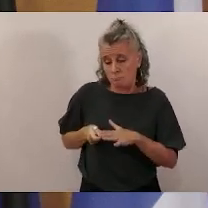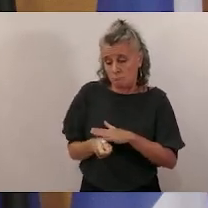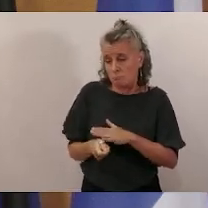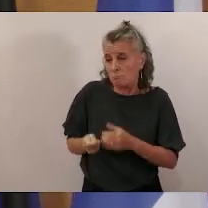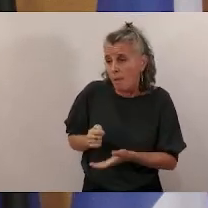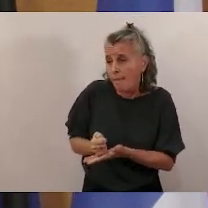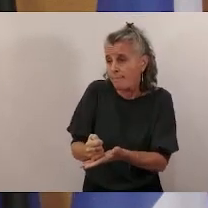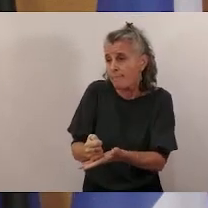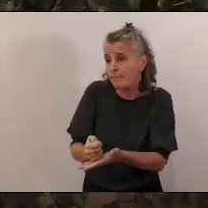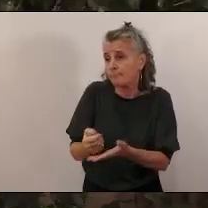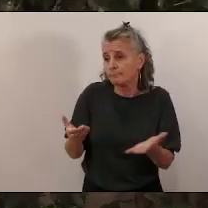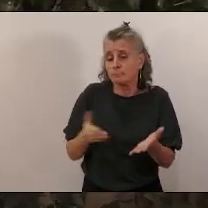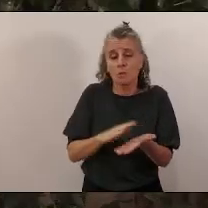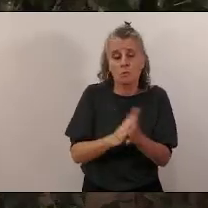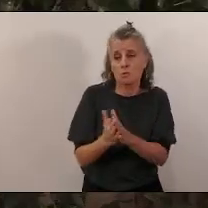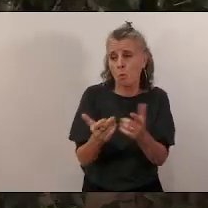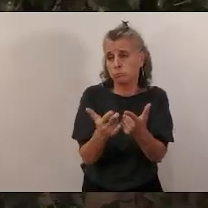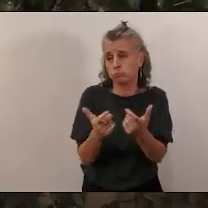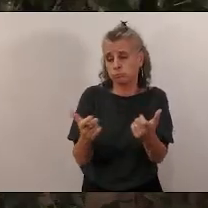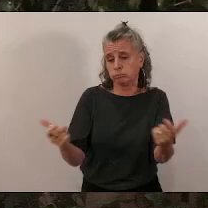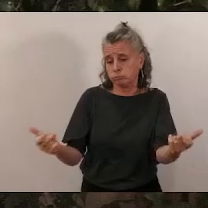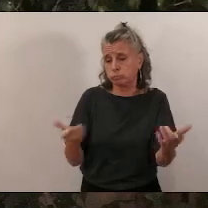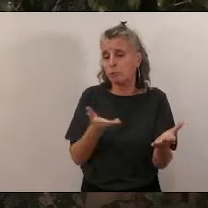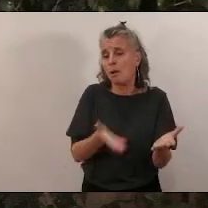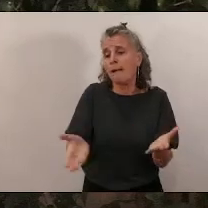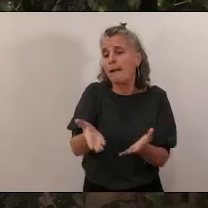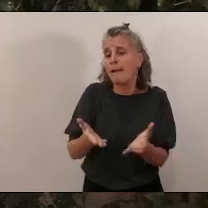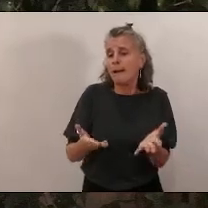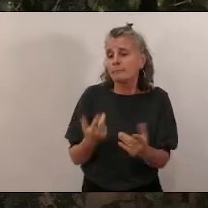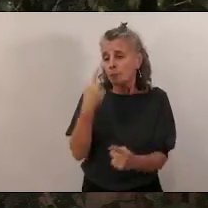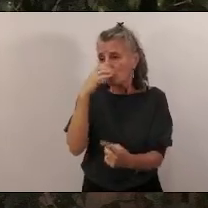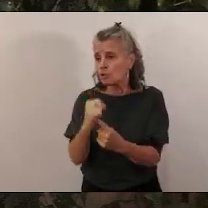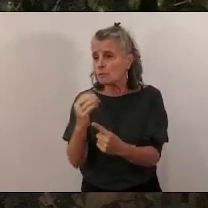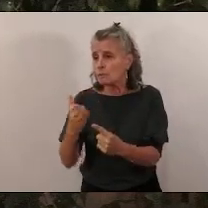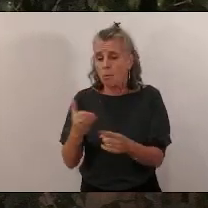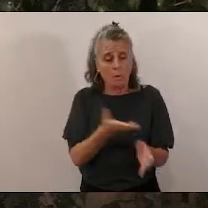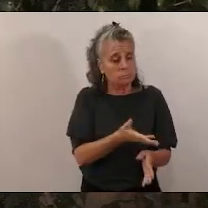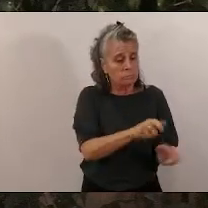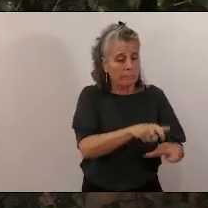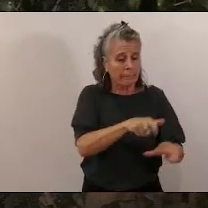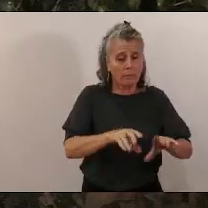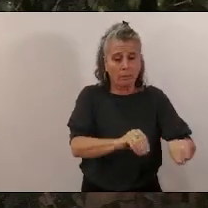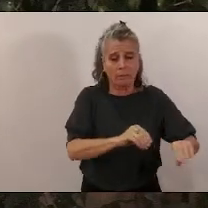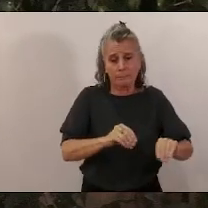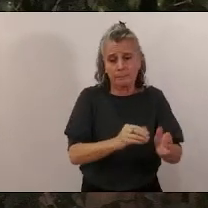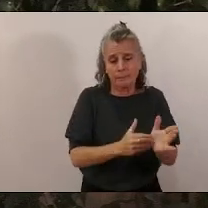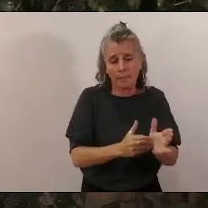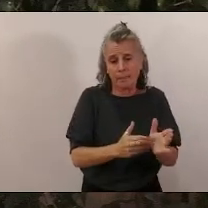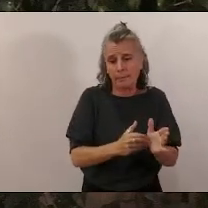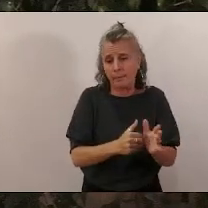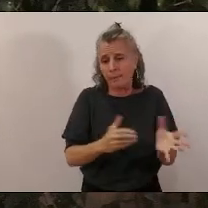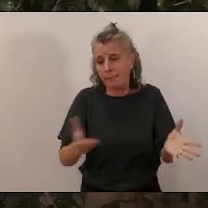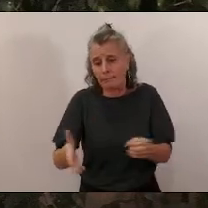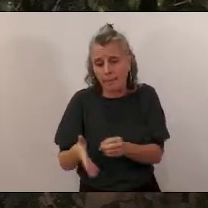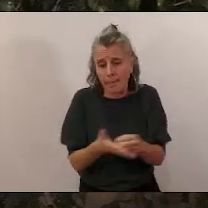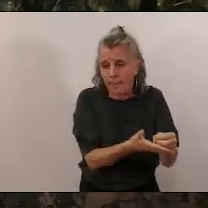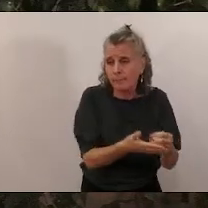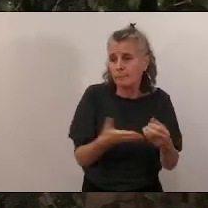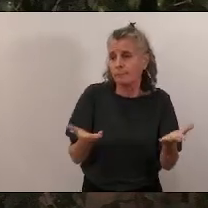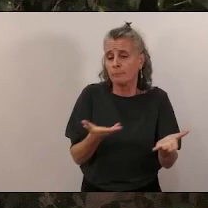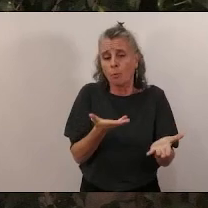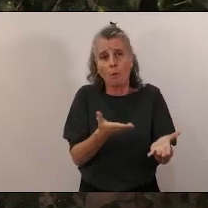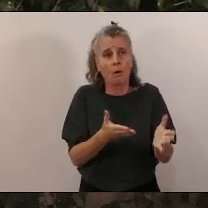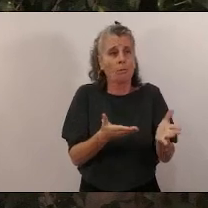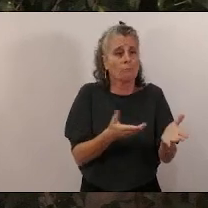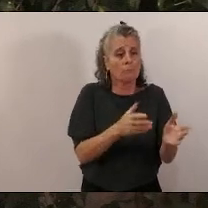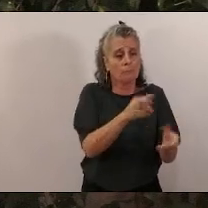diverses associations qui viennent en aide aux personnes à Marseille. Ça peut être des personnes hospitalisées, ça peut être des